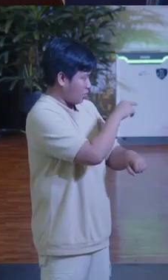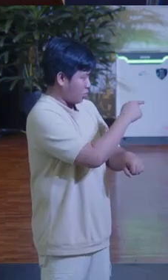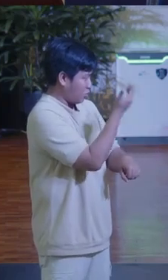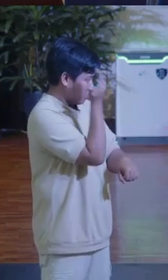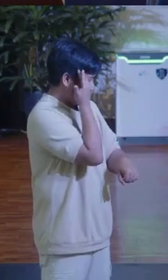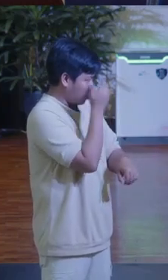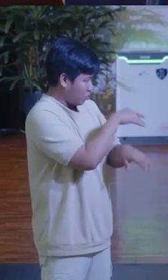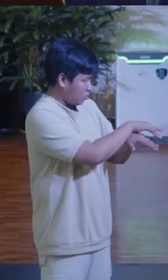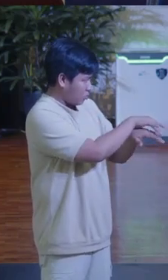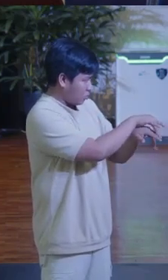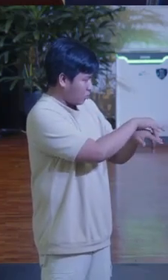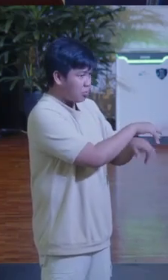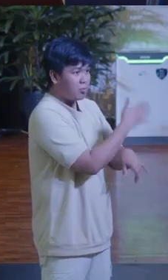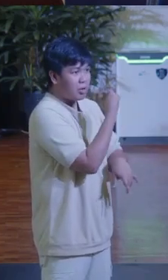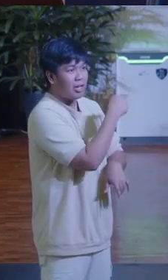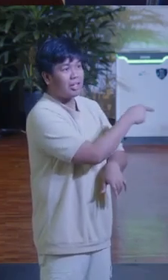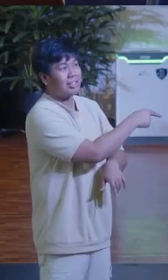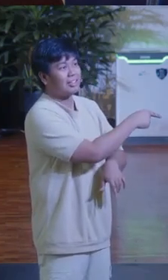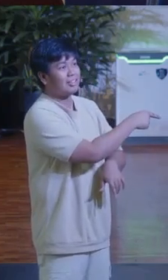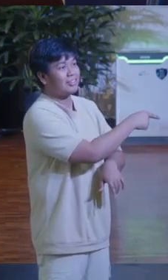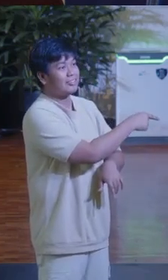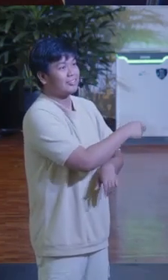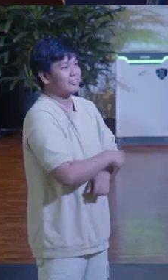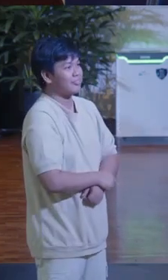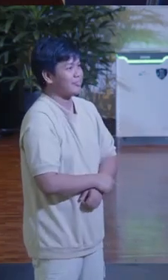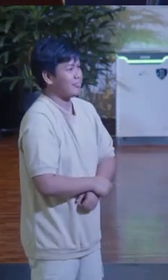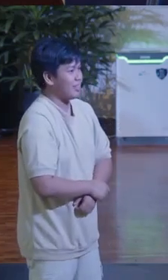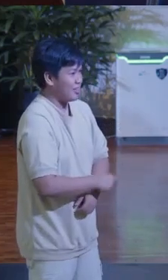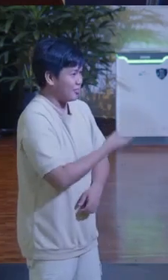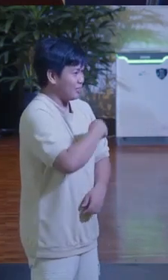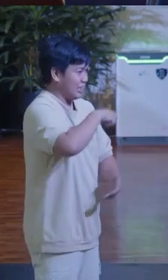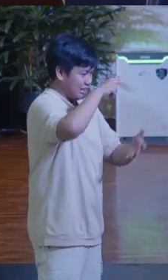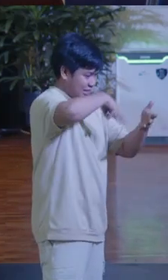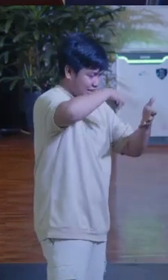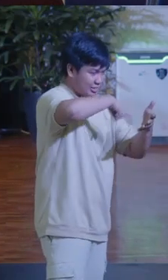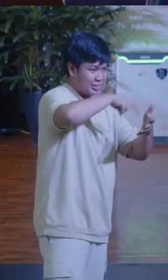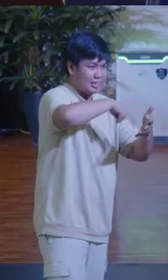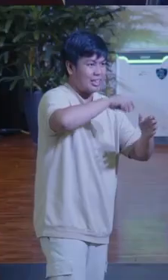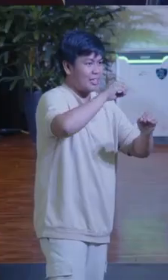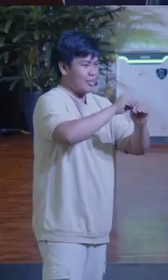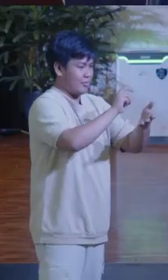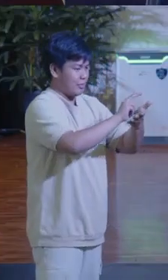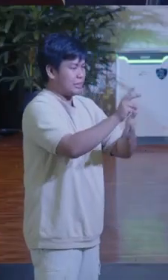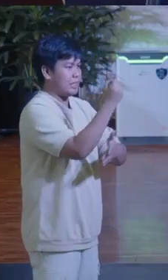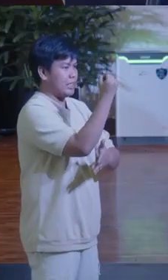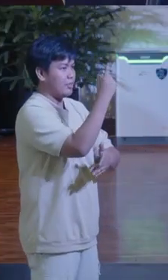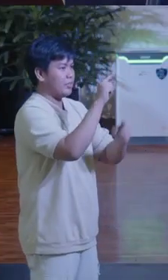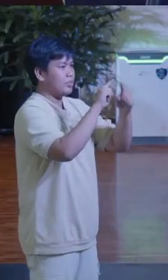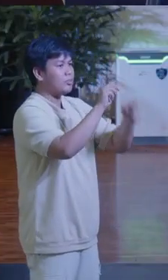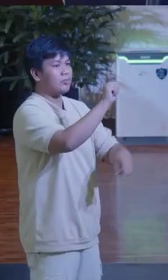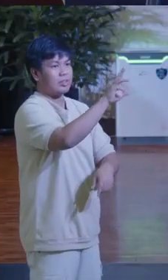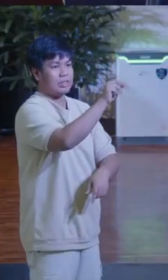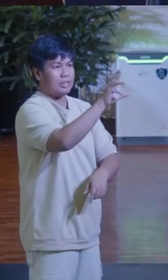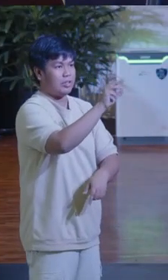apostol. Kaya ang una natin makikita sa ating teksto ngayong hapong ito, sa verses 11 to 13,